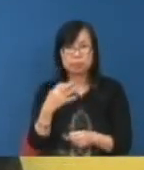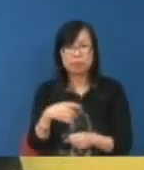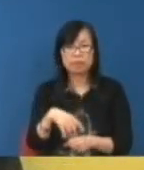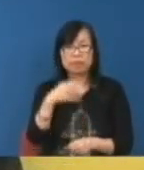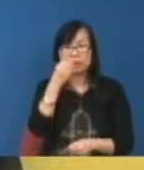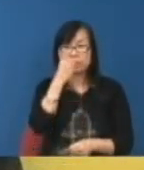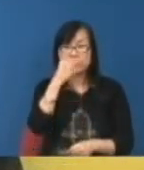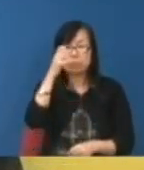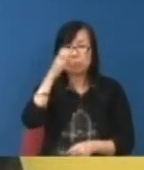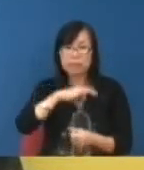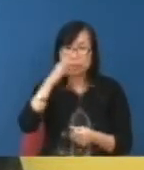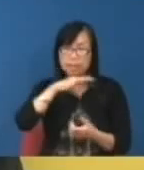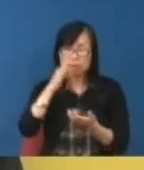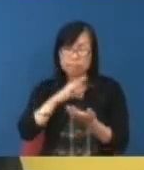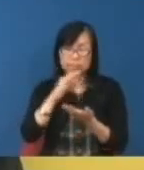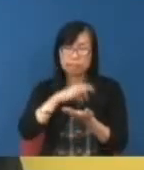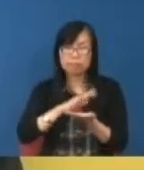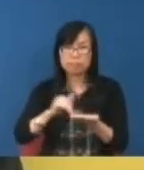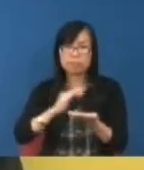生。